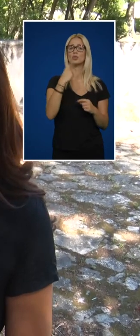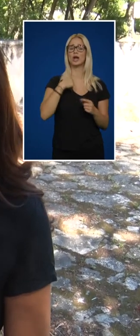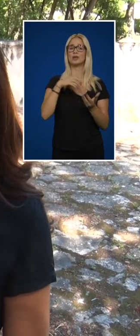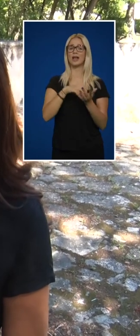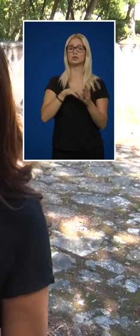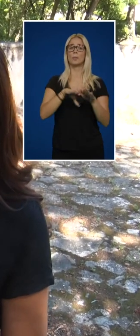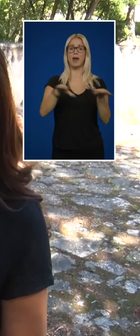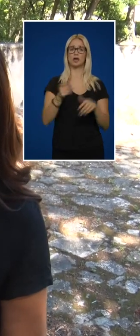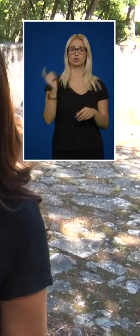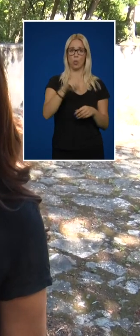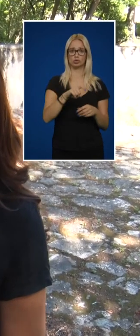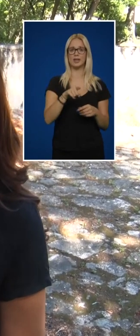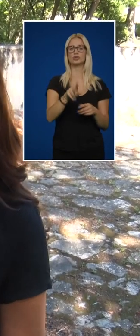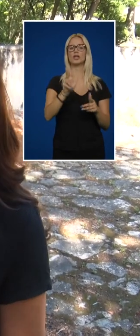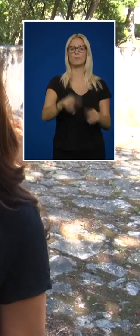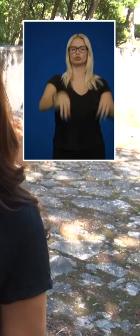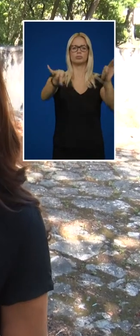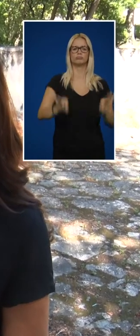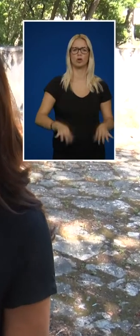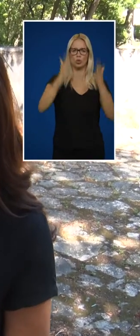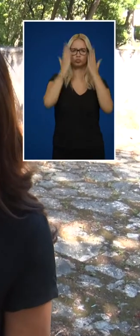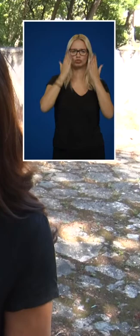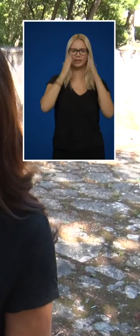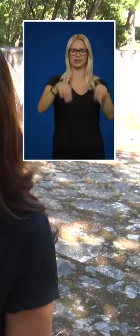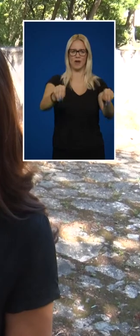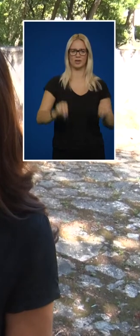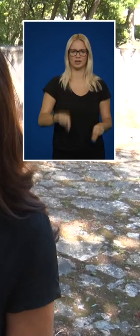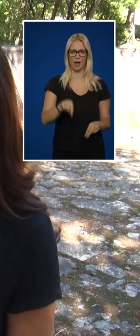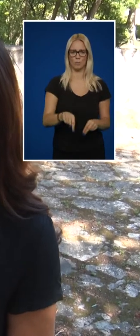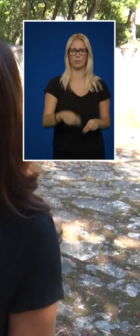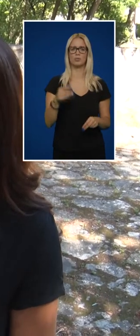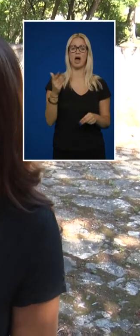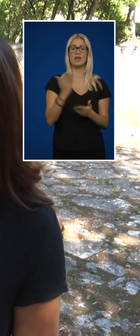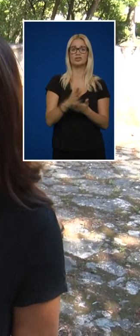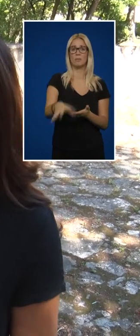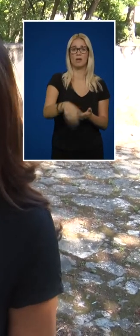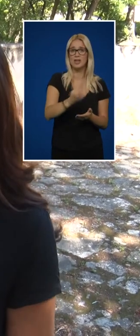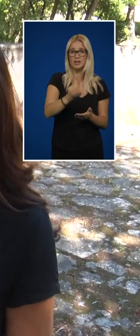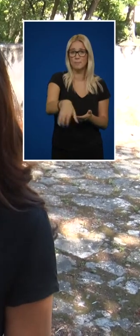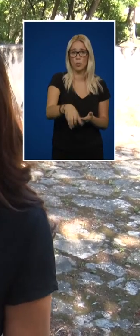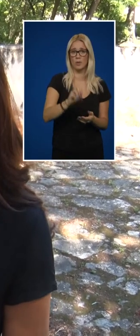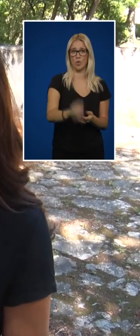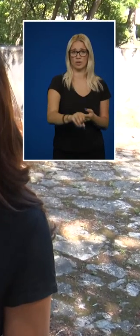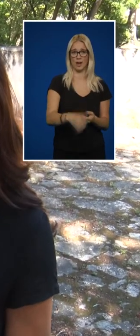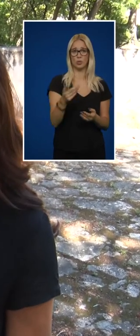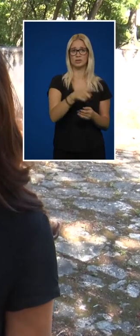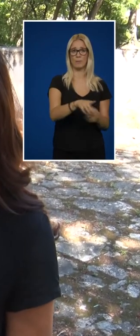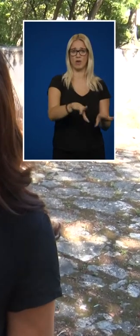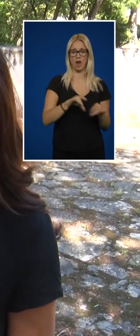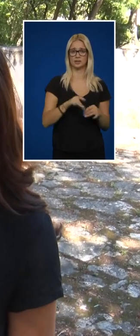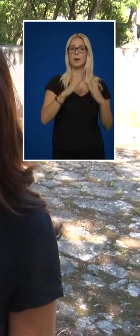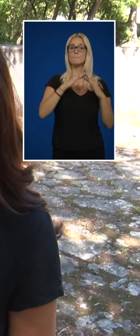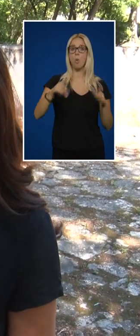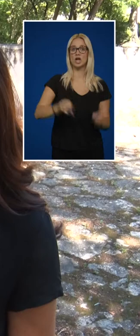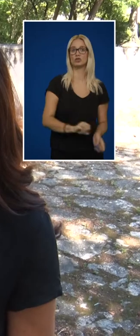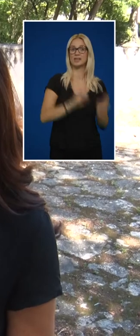već danas vidimo konkretne probleme. Dakle, vi nećete na nijednu našu zadarsku plažu doći, a da ćete moći ostaviti ručnik bez da ste